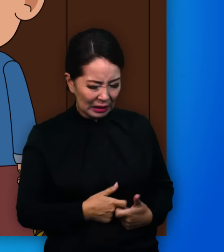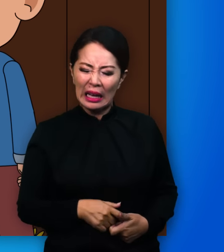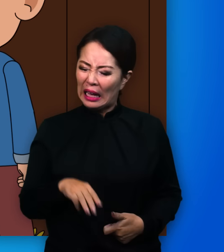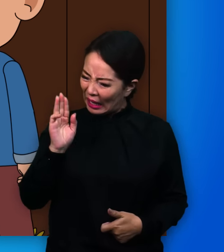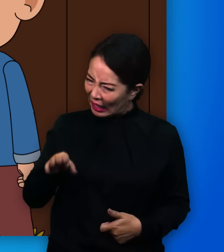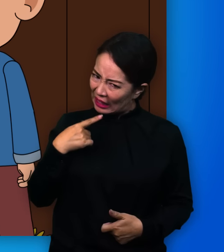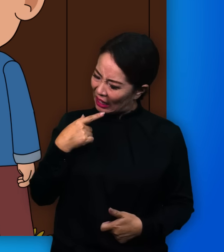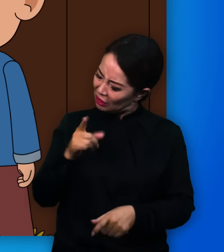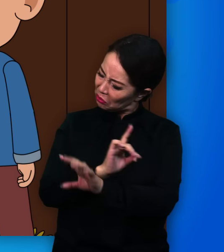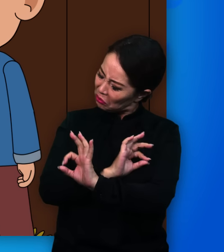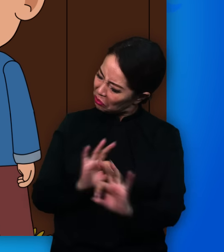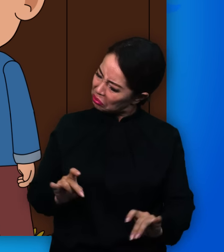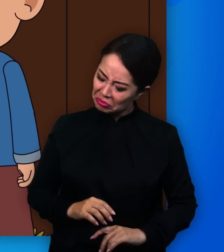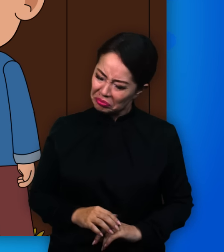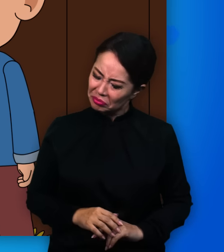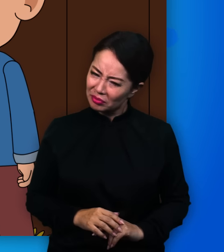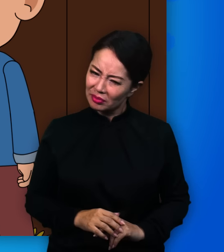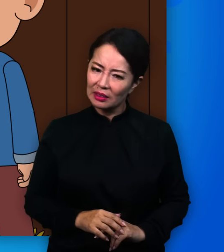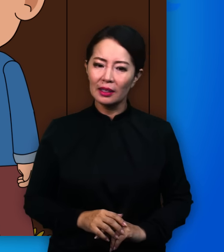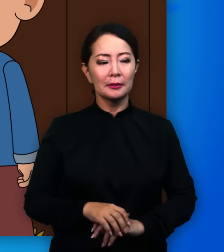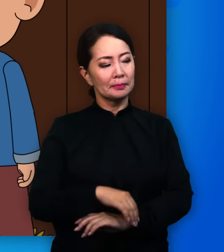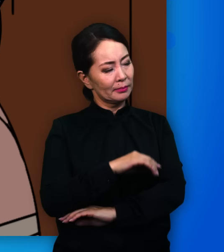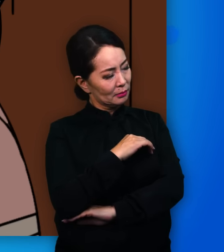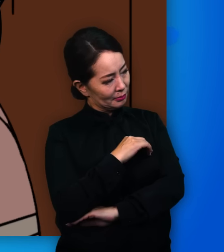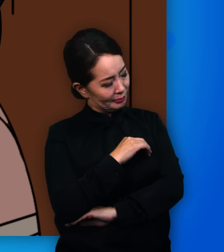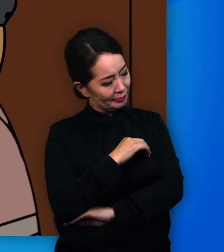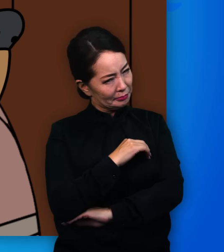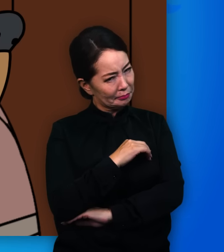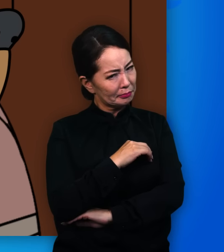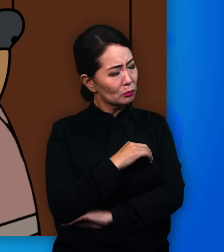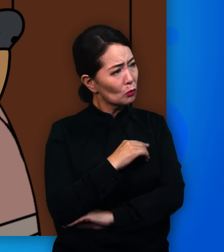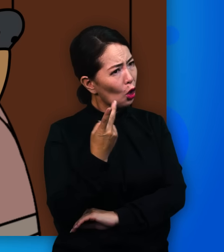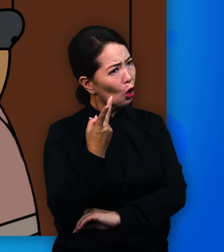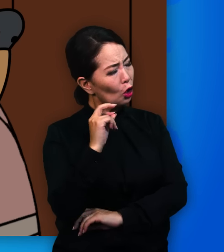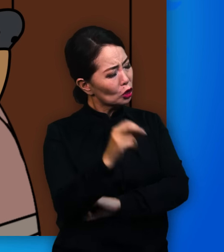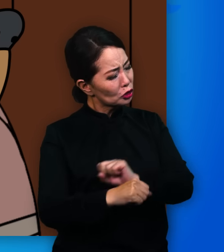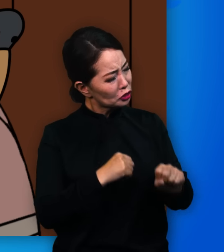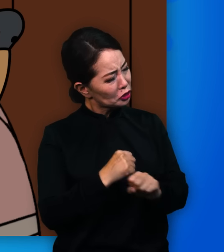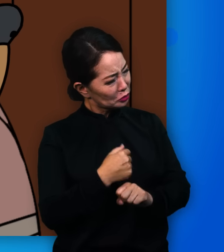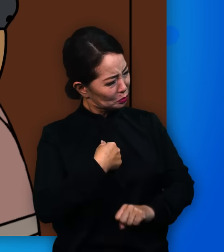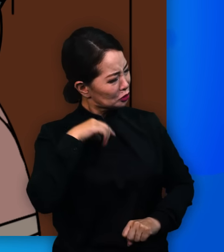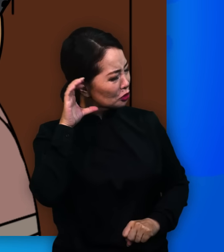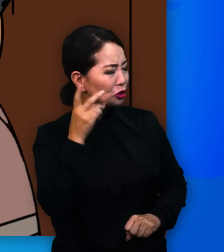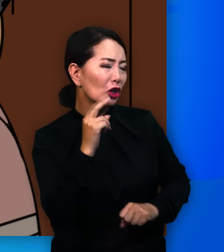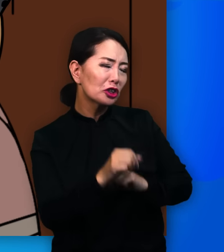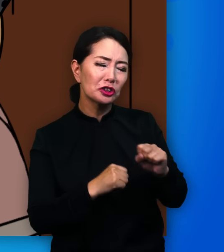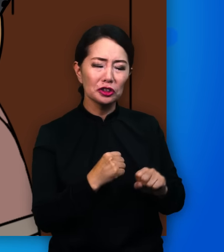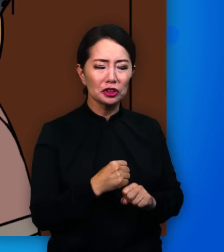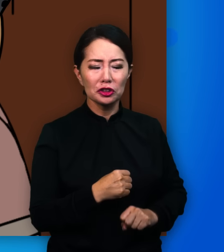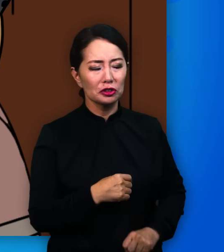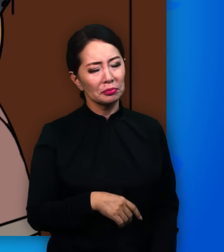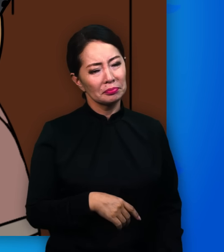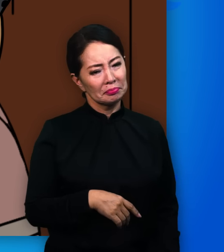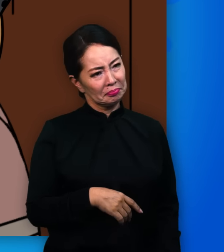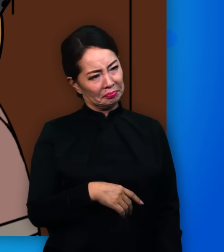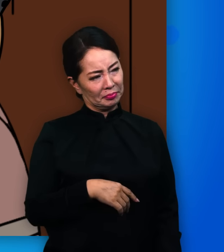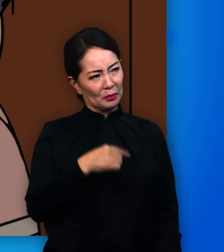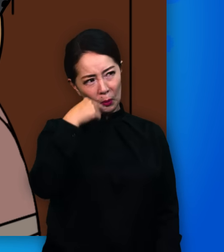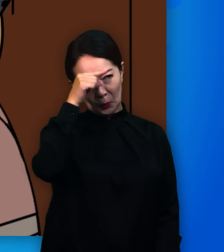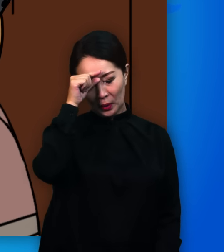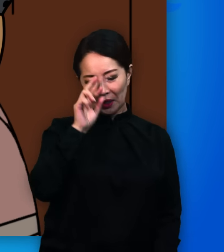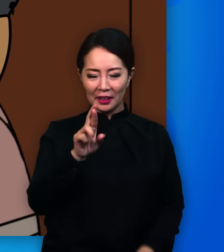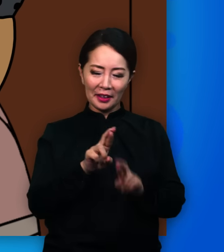дийлдэмтгий голын хитэн хайргын төөж аваад очино доо гоё гэсэн бодлон төс тас тохирн зарна. За